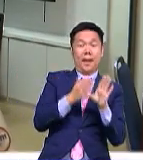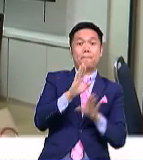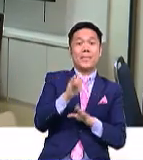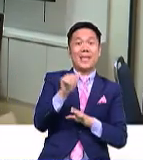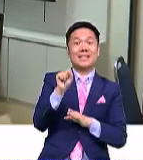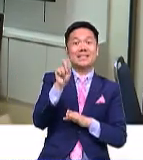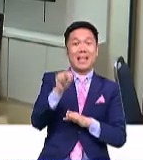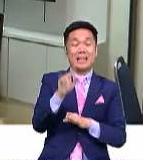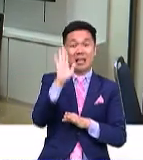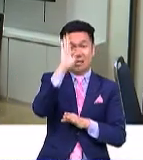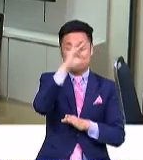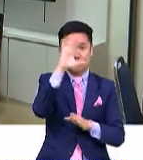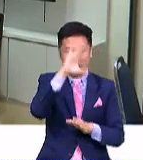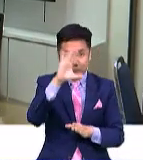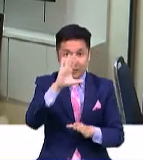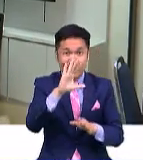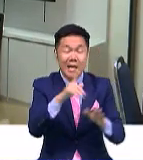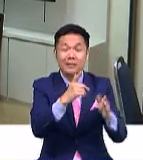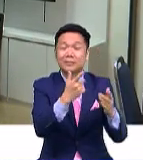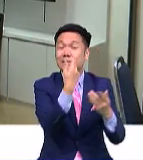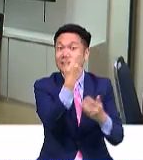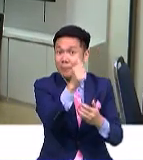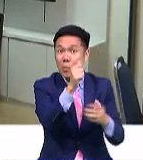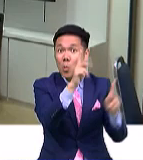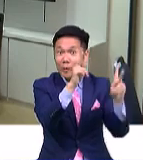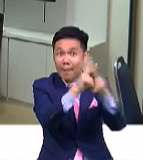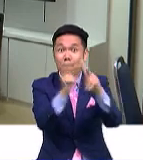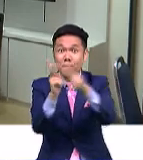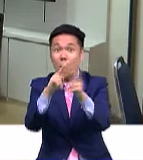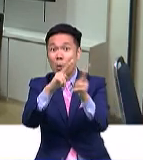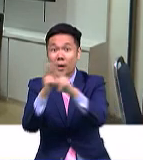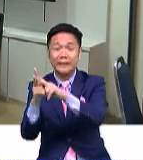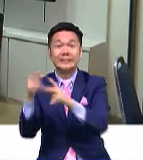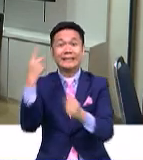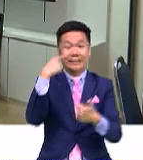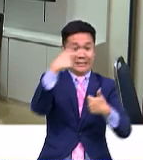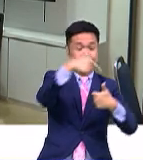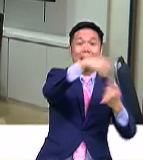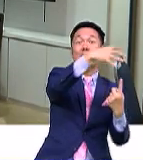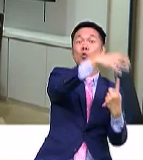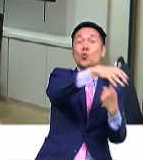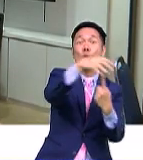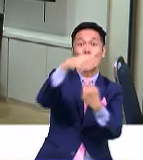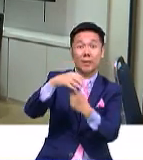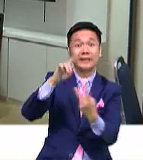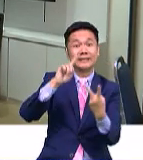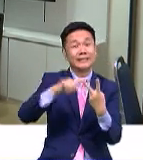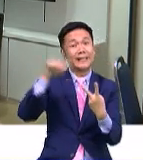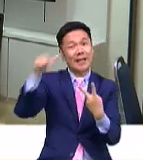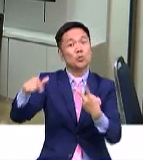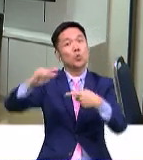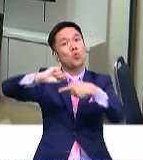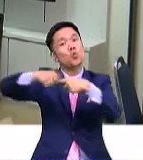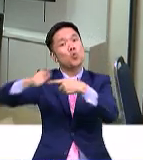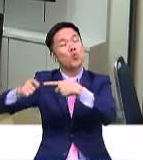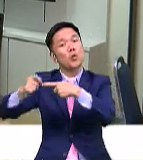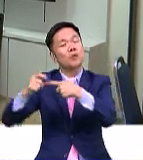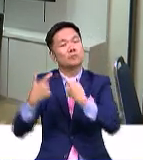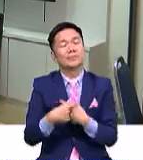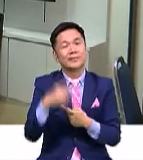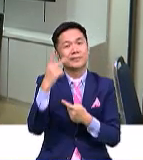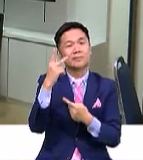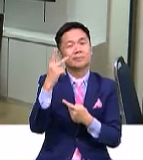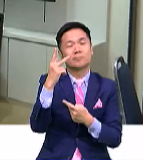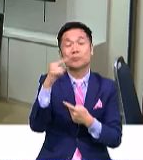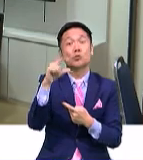10 kampung untuk mengusahakan apa nama kulat tadi dan juga ternakan udang kara. Jadi 10